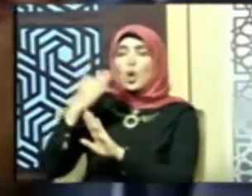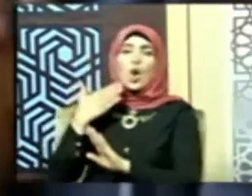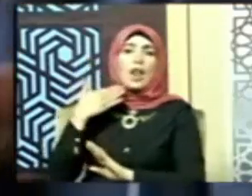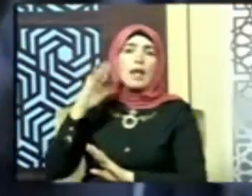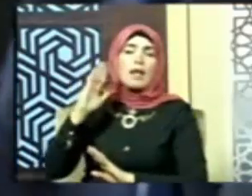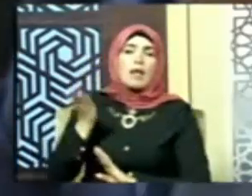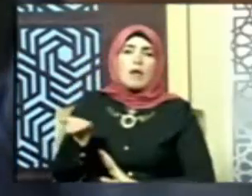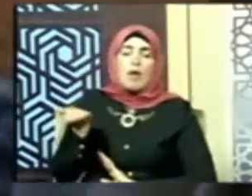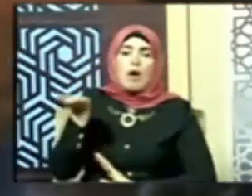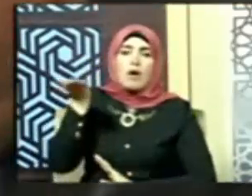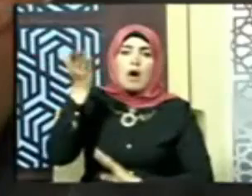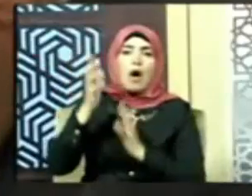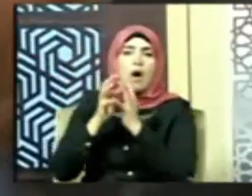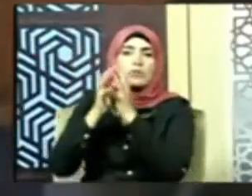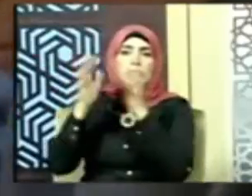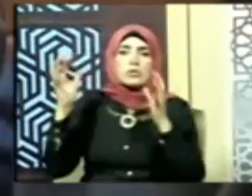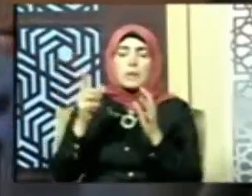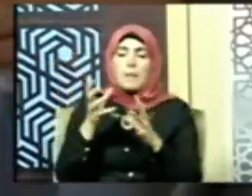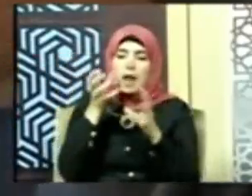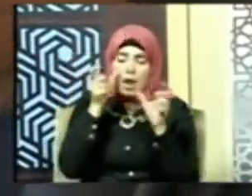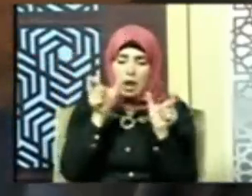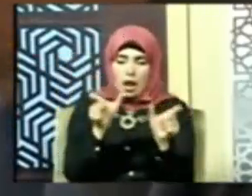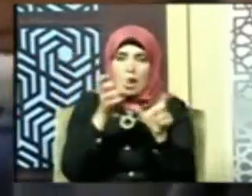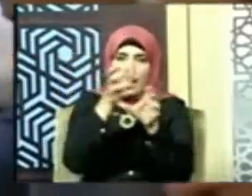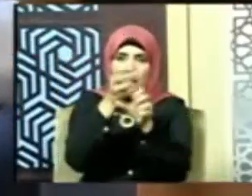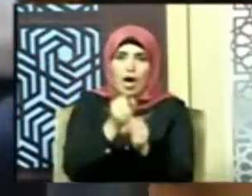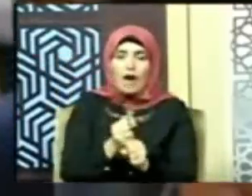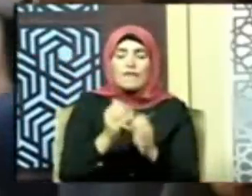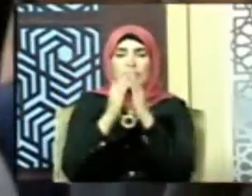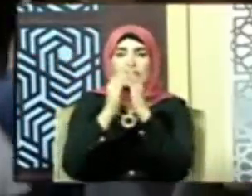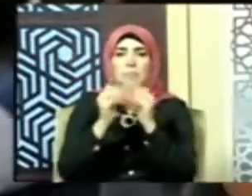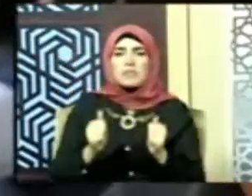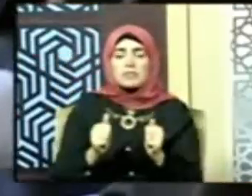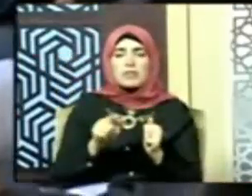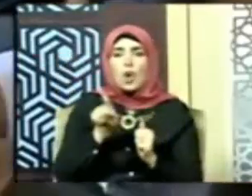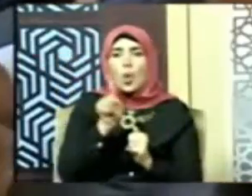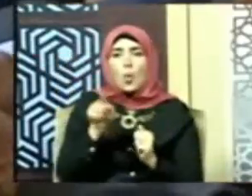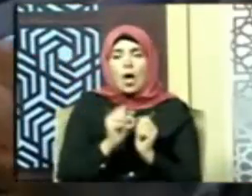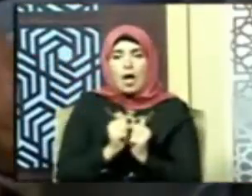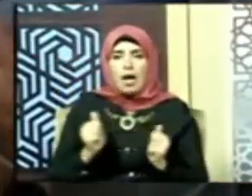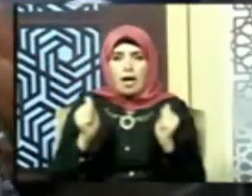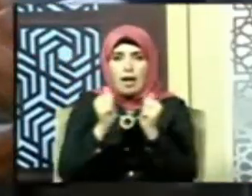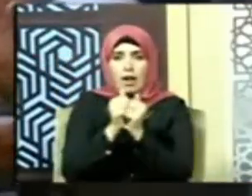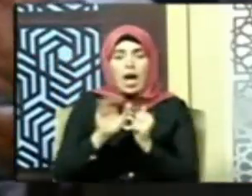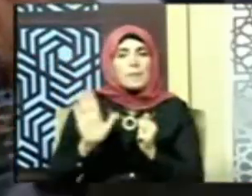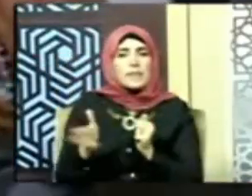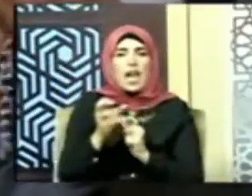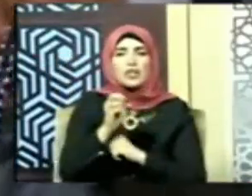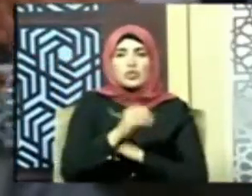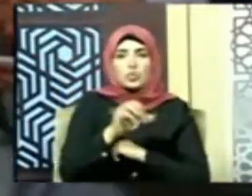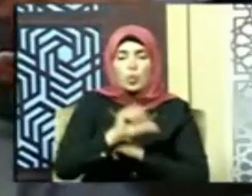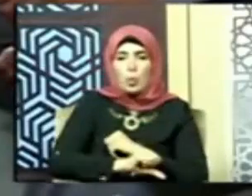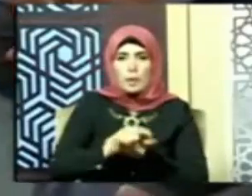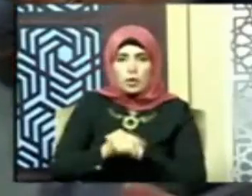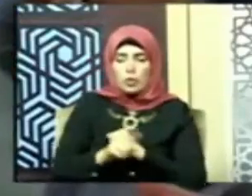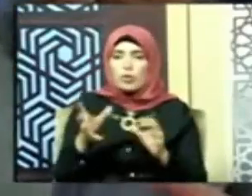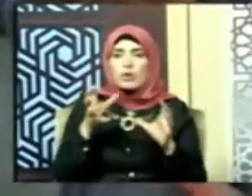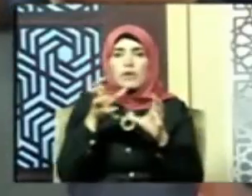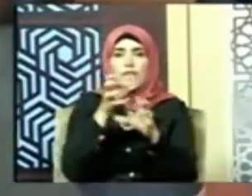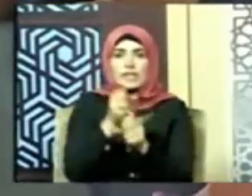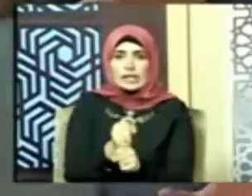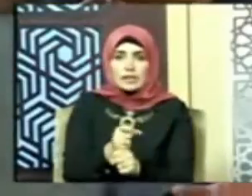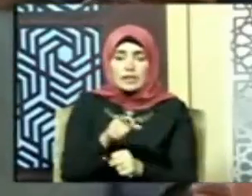العلي العظيم أن يحفظ مصر وأهلها من كل سوء ومكروه. اللهم احفظ مصر